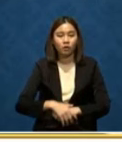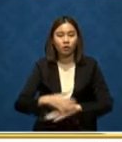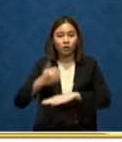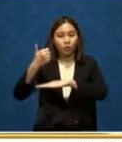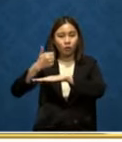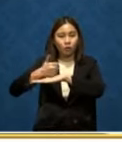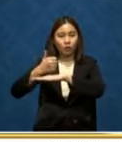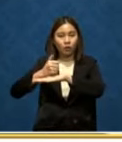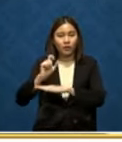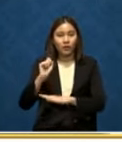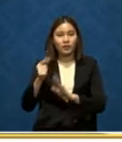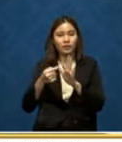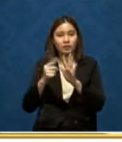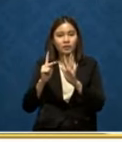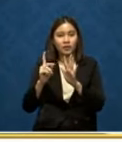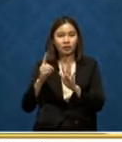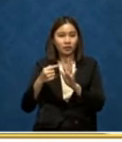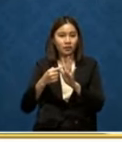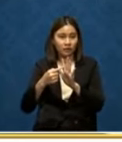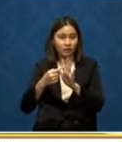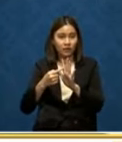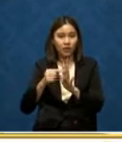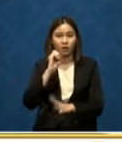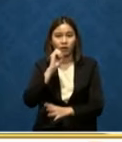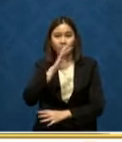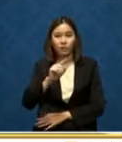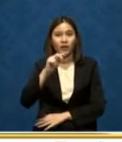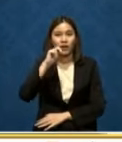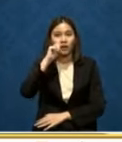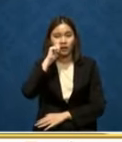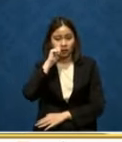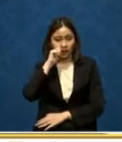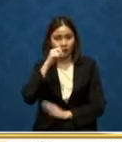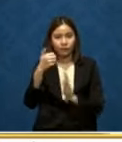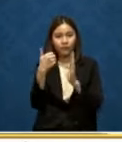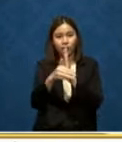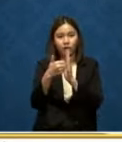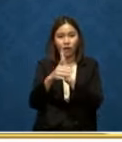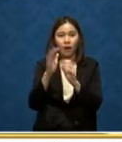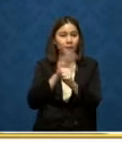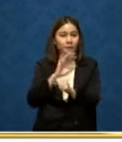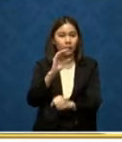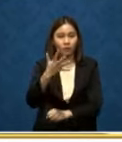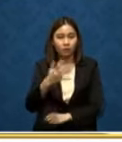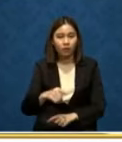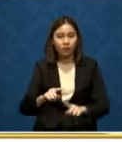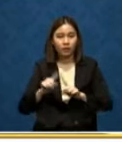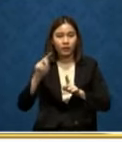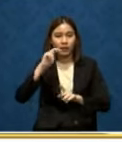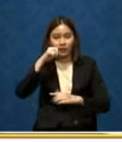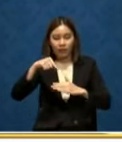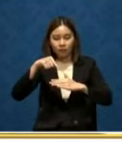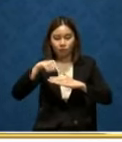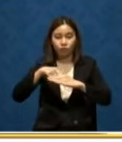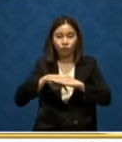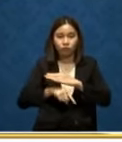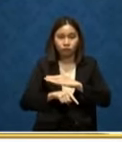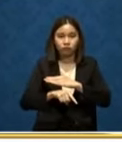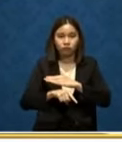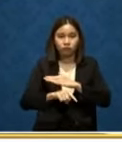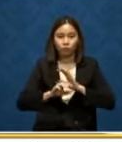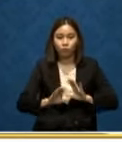อดีตอธิบดีศักดาภิเษกก็บอกนะครับว่าน้ำบนผิวดินเนี่ยภาคอีสานอาจจะขาดครับแต่แหล่งน้ำใต้ดินที่สั่ง